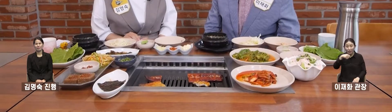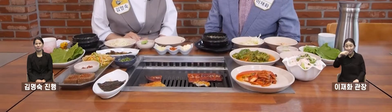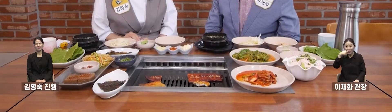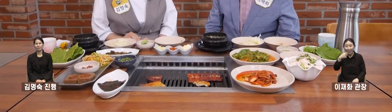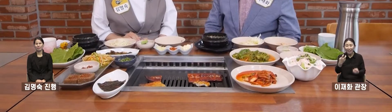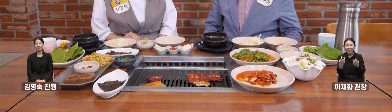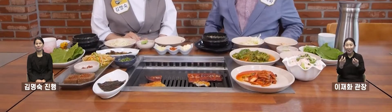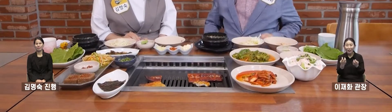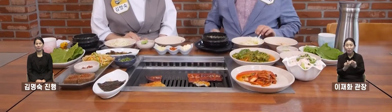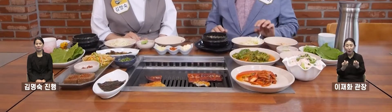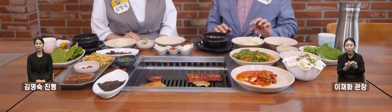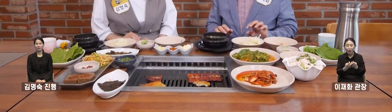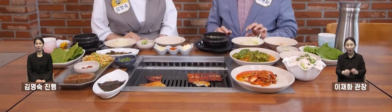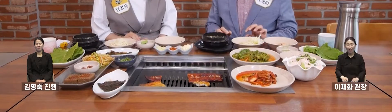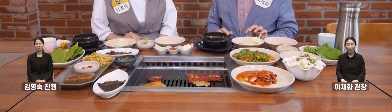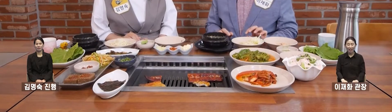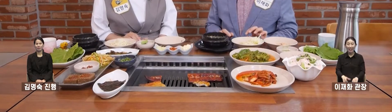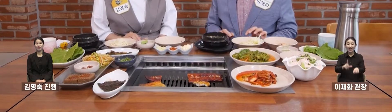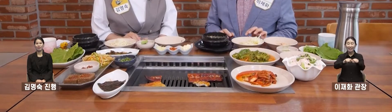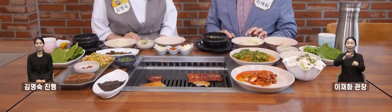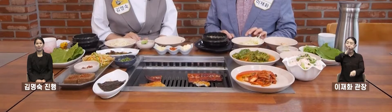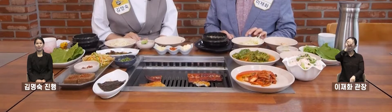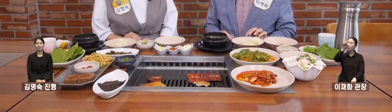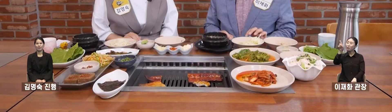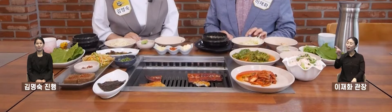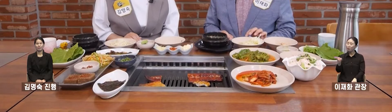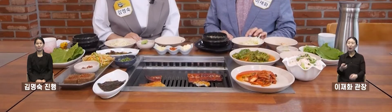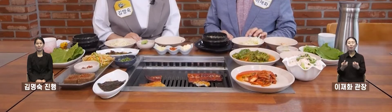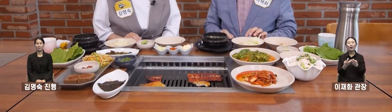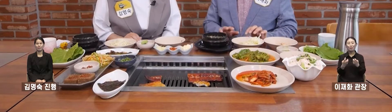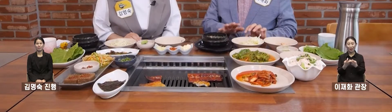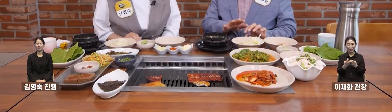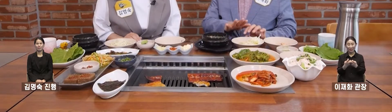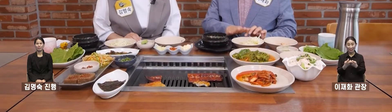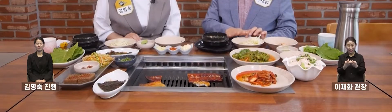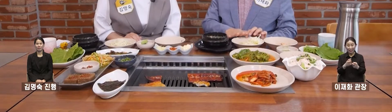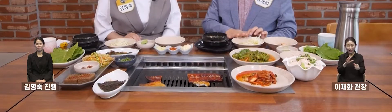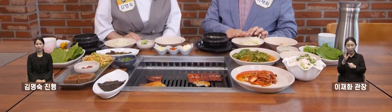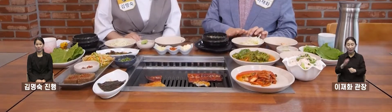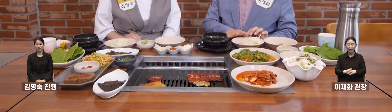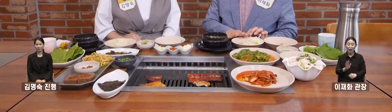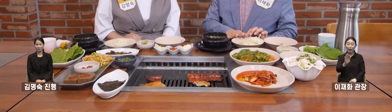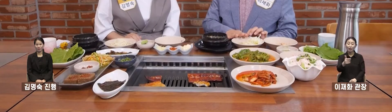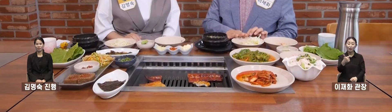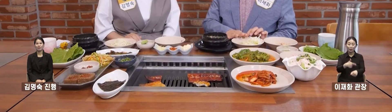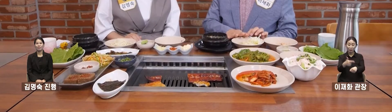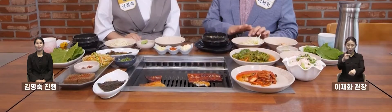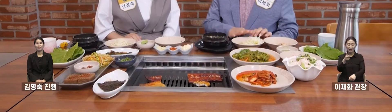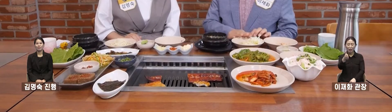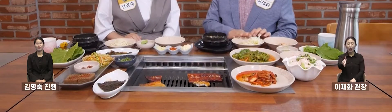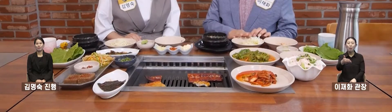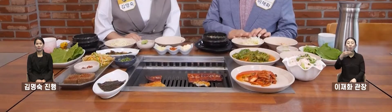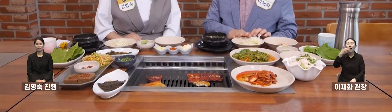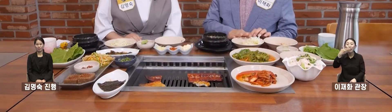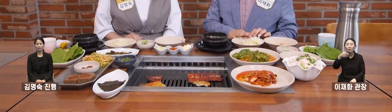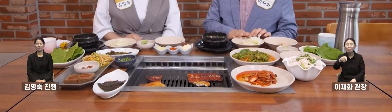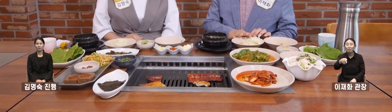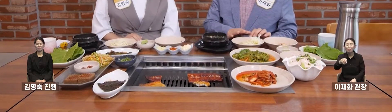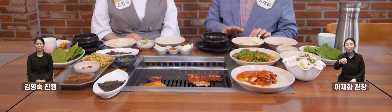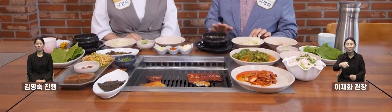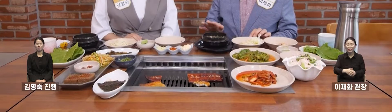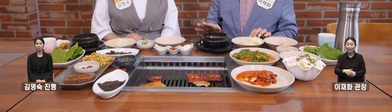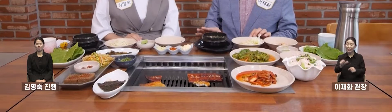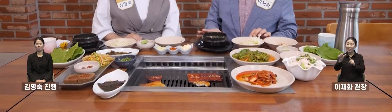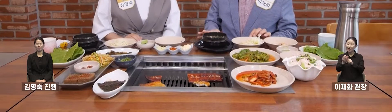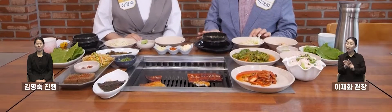때도 시계 방향으로 예를 들어 앞에 있는 6시 방향은 밥입니다. 네.